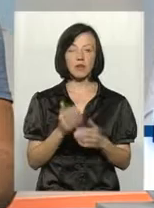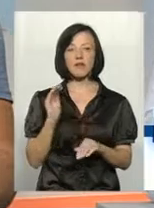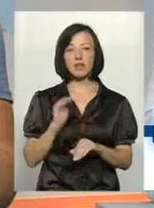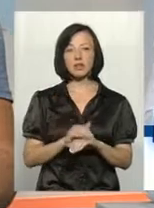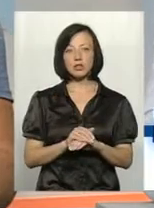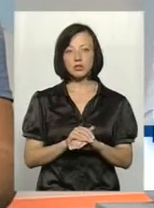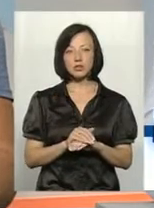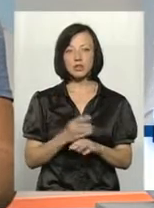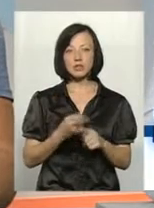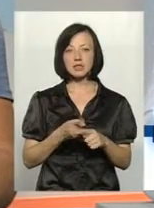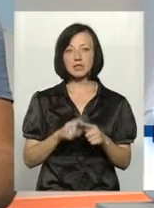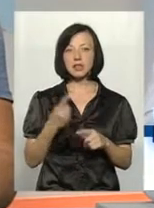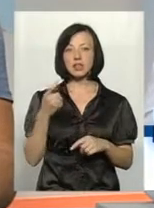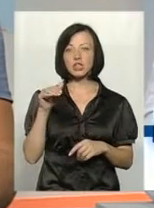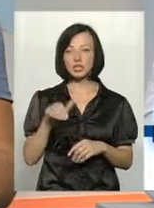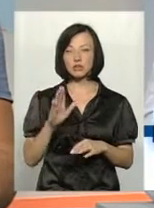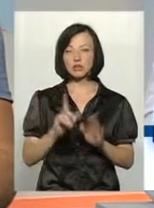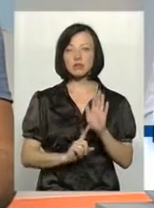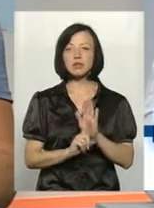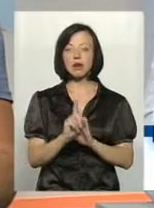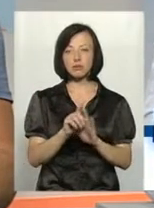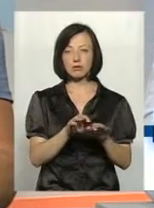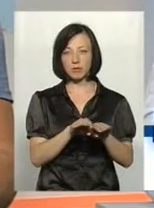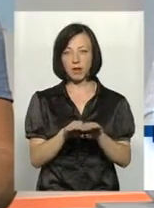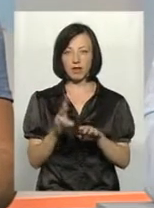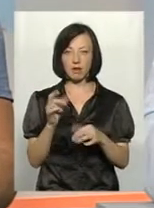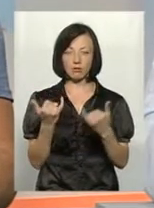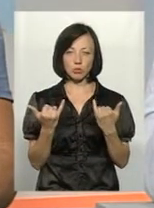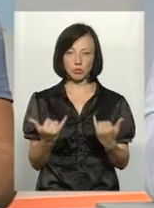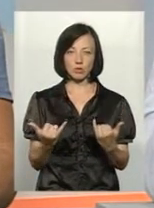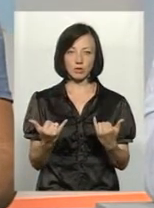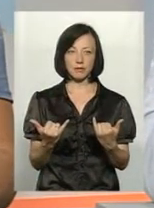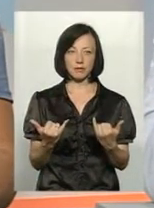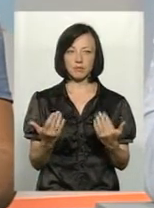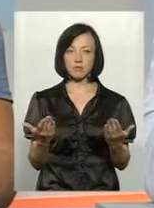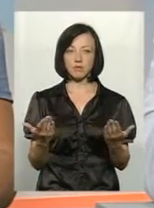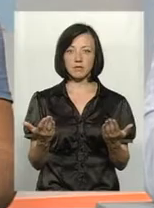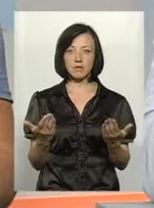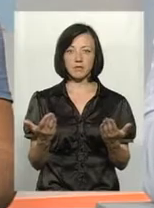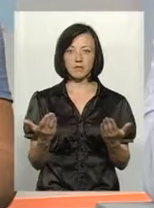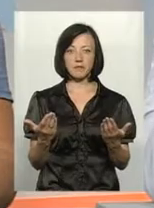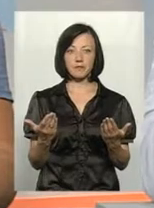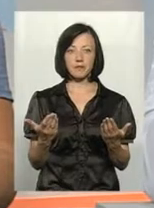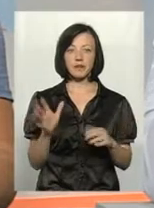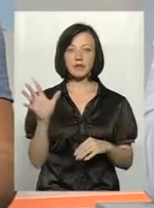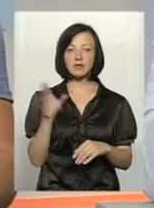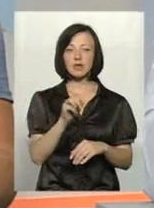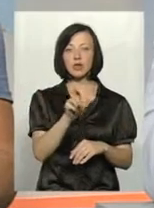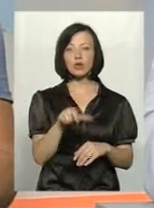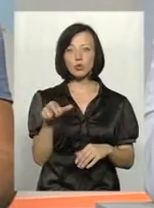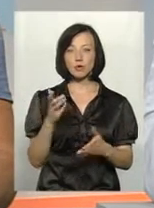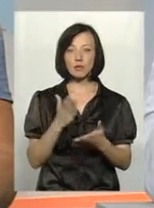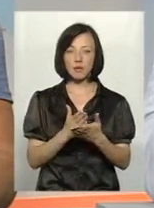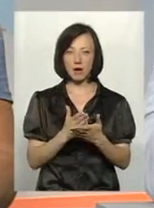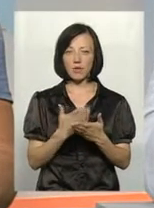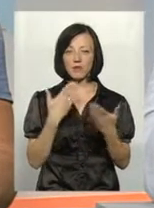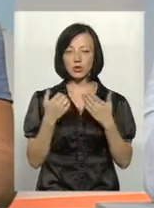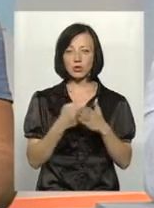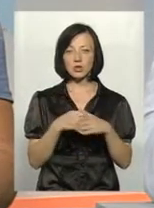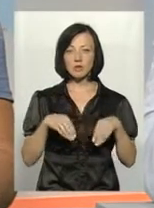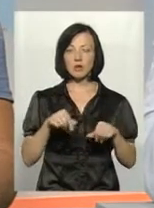Фактично, ця тисяча буде стартовою планкою на сьогодні. Всі, які люди мають відношення до землі, говорять